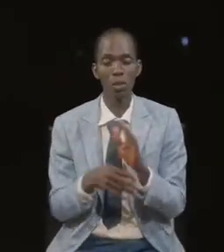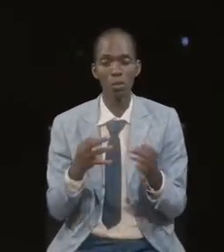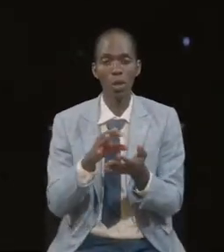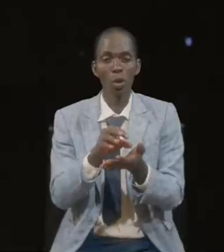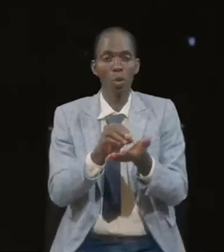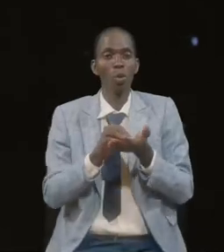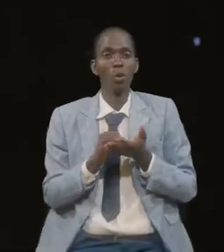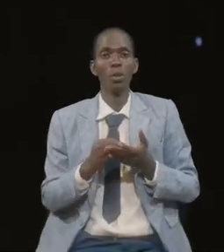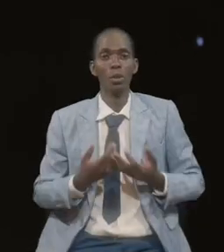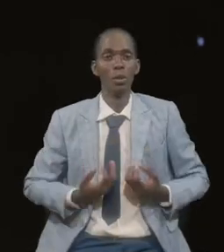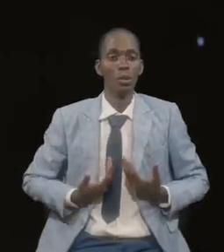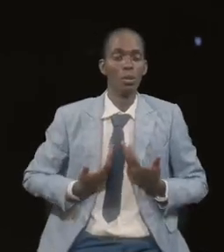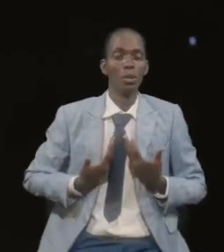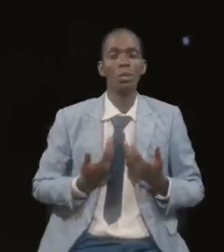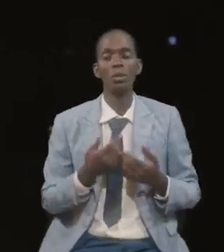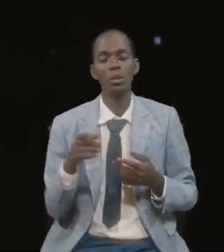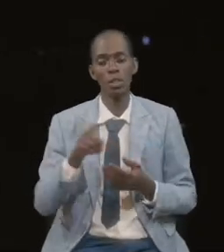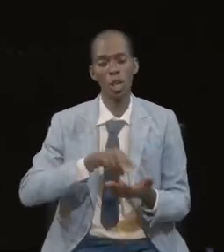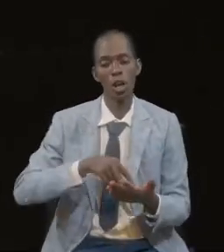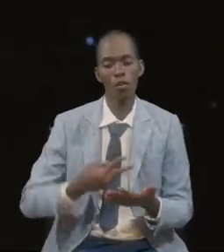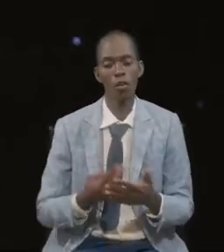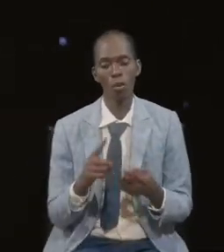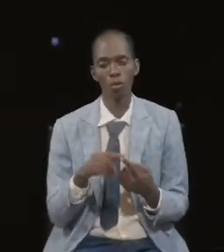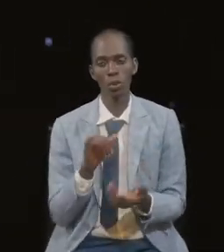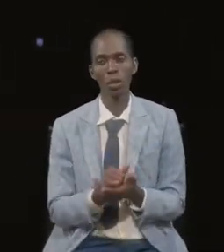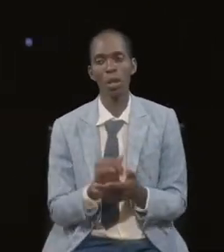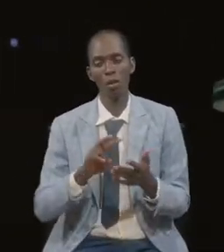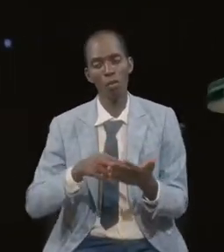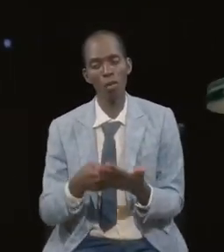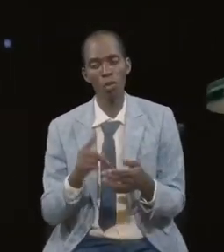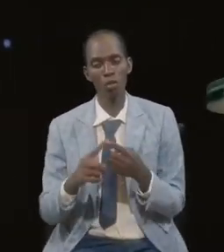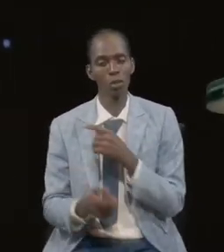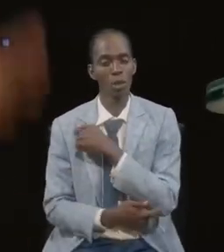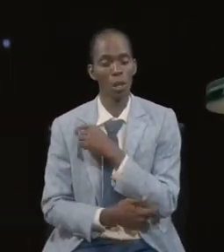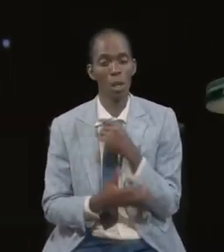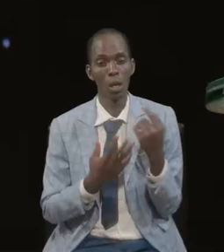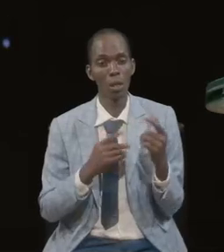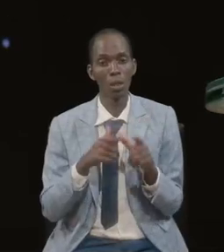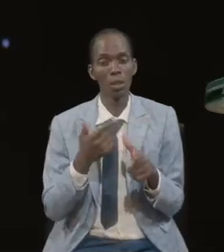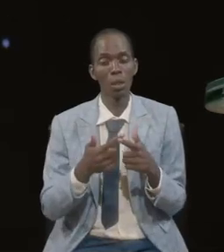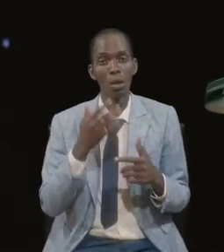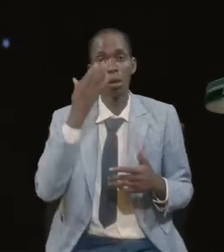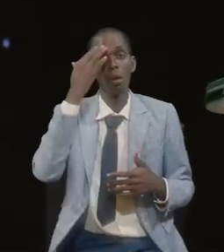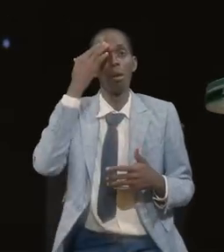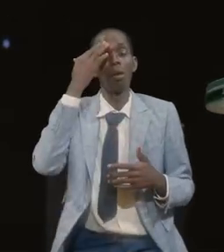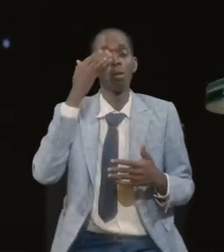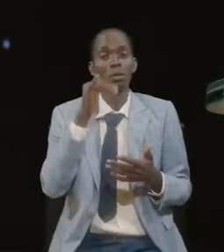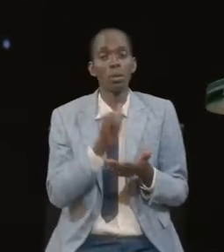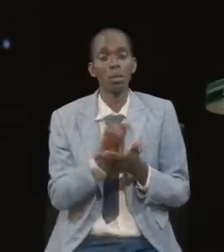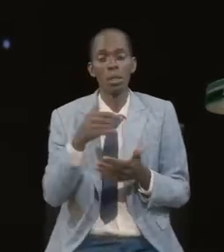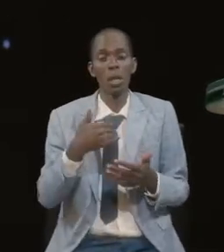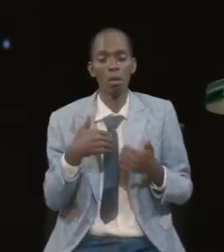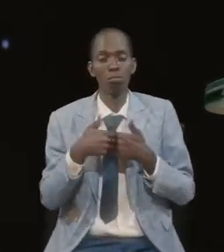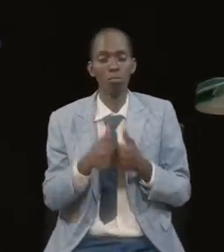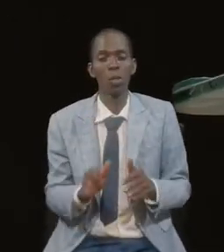propre ambition, ils tombent dans des tentations. Et finalement, ils reconnaissent que